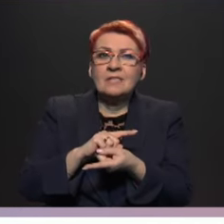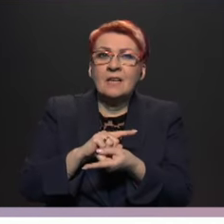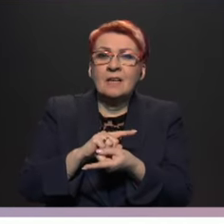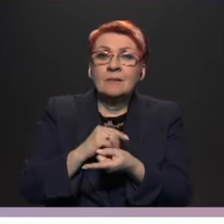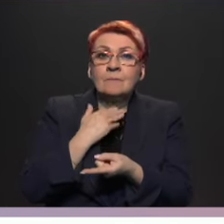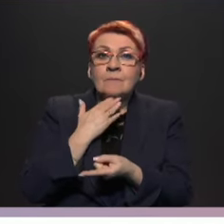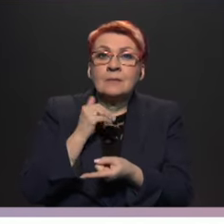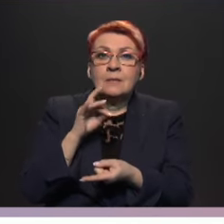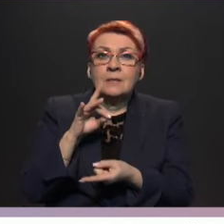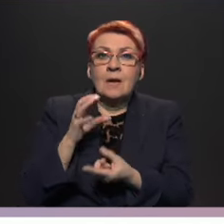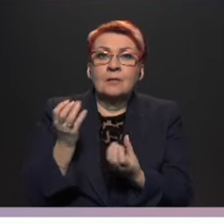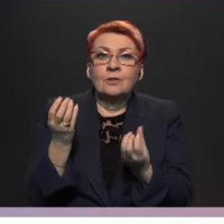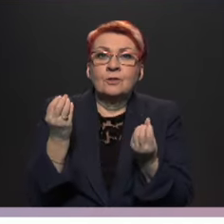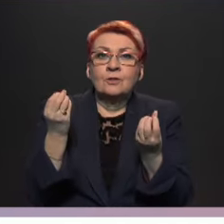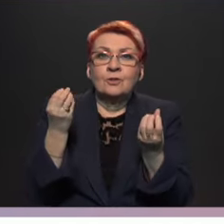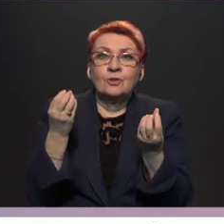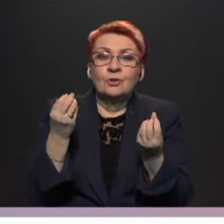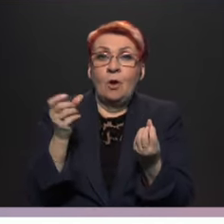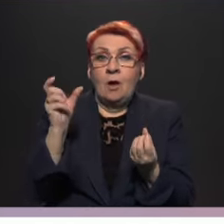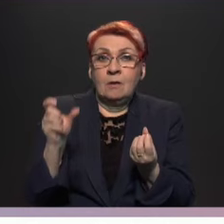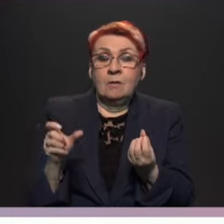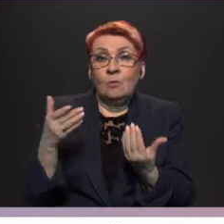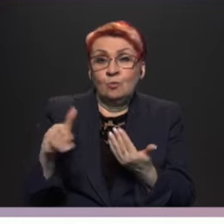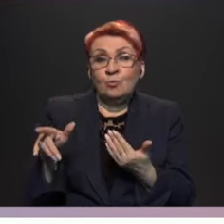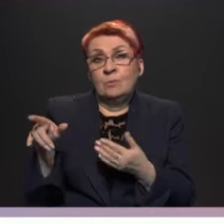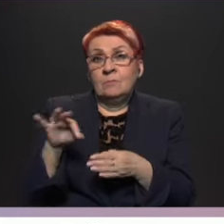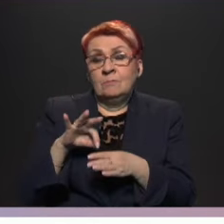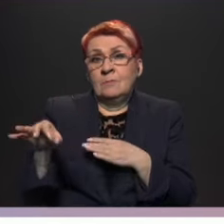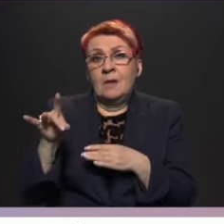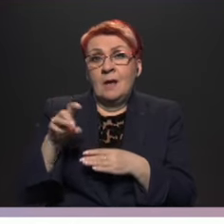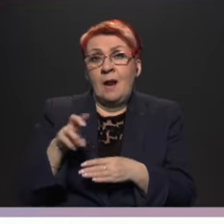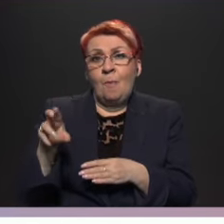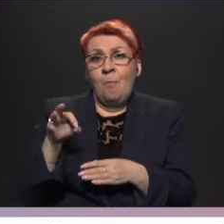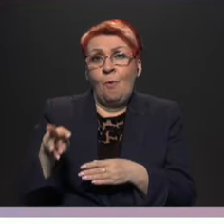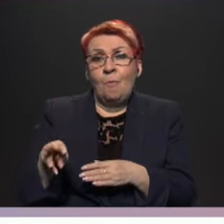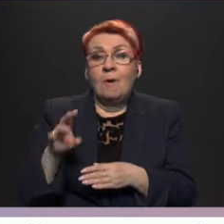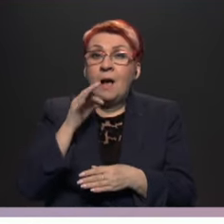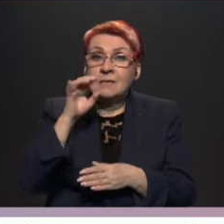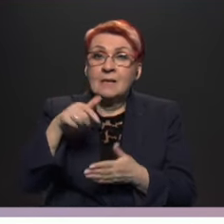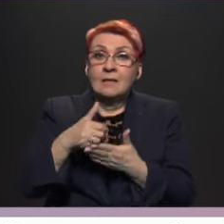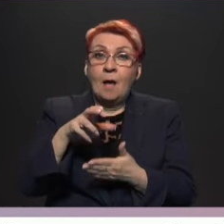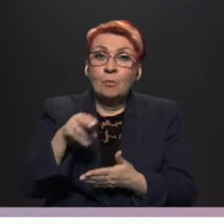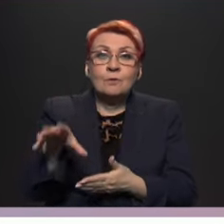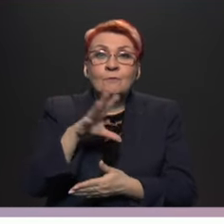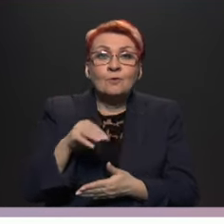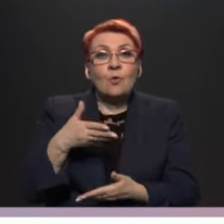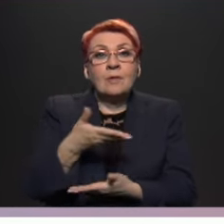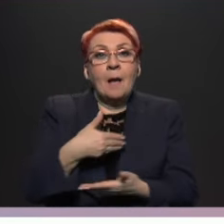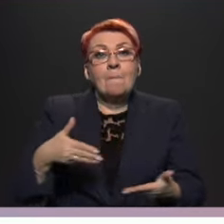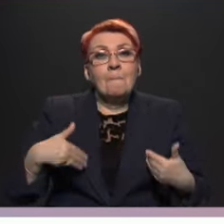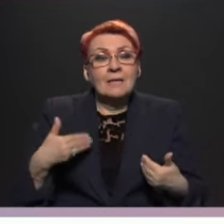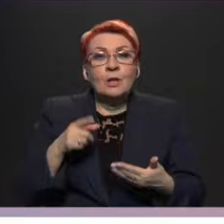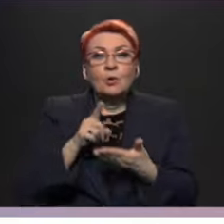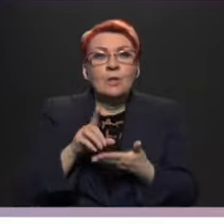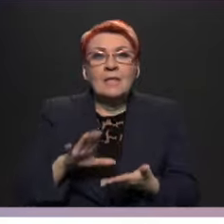страстью, а ты становишься рабом, то есть она тобой овладевает. Вот. И как сказал апостол, все нам полезно, но ничто не должно